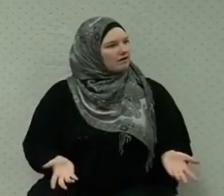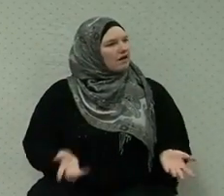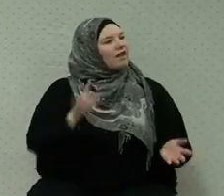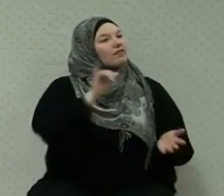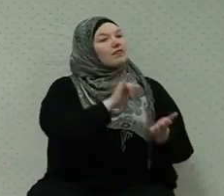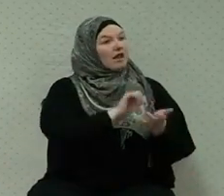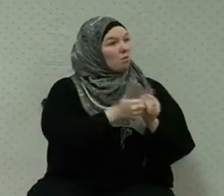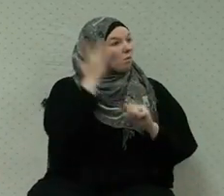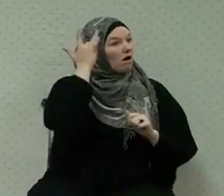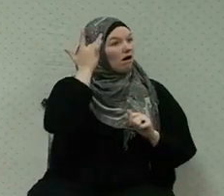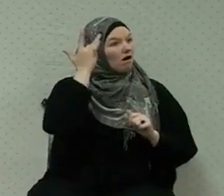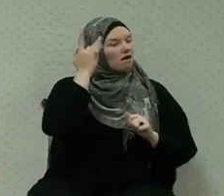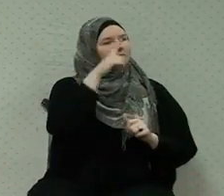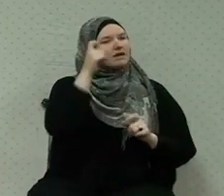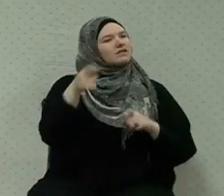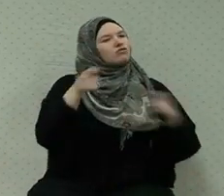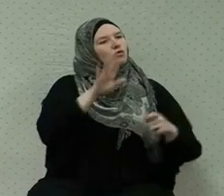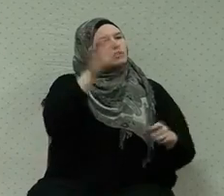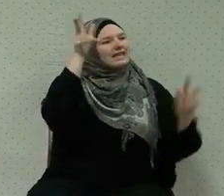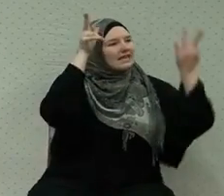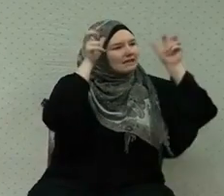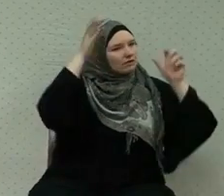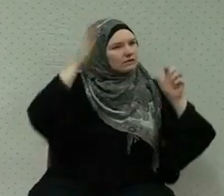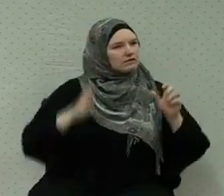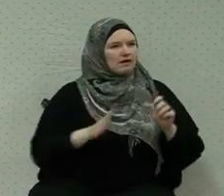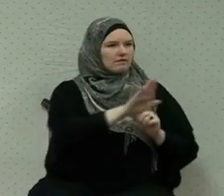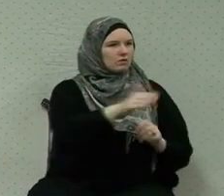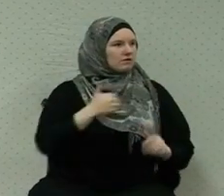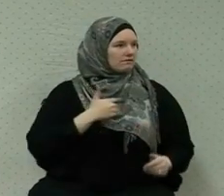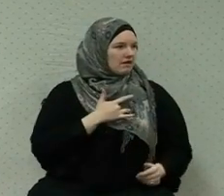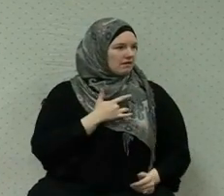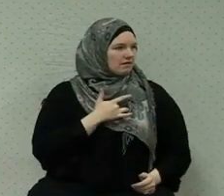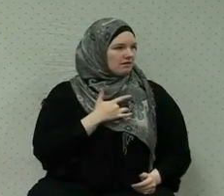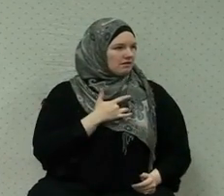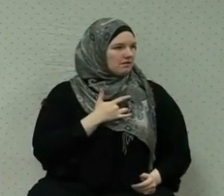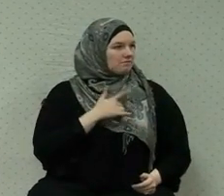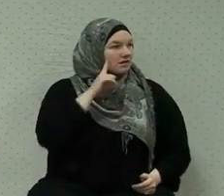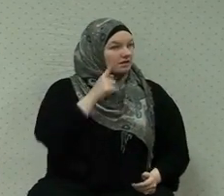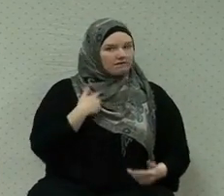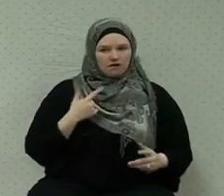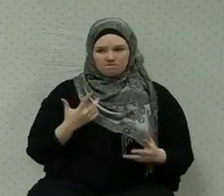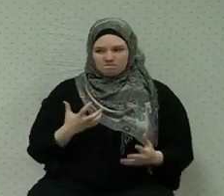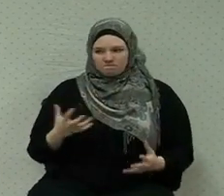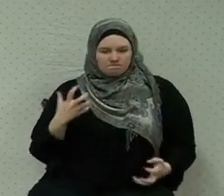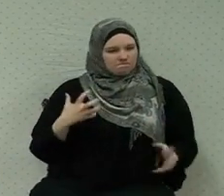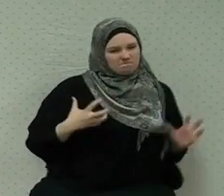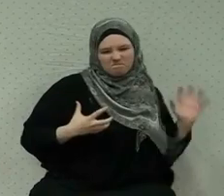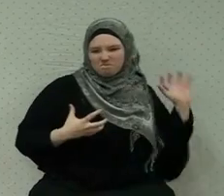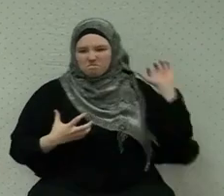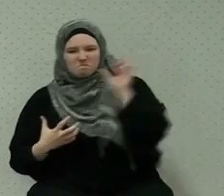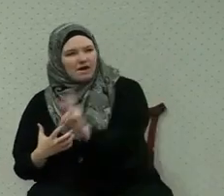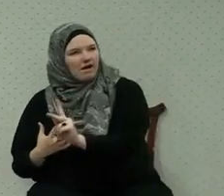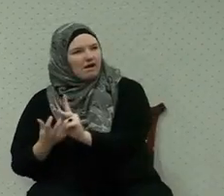ourselves. The Quran is meant to do that, because it is in the Quran that we are told, وَنَفْسٍ